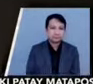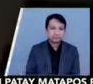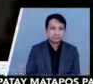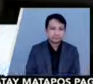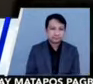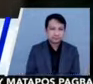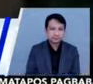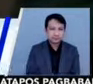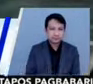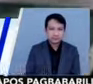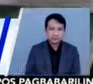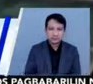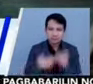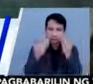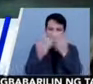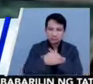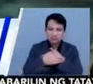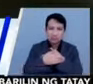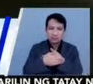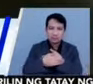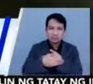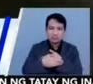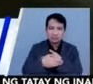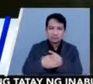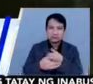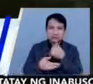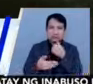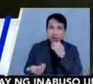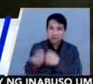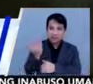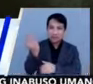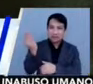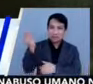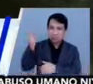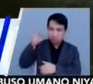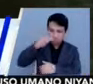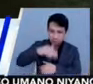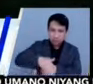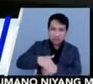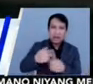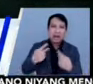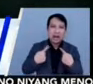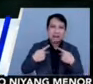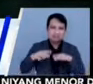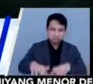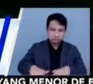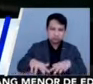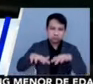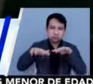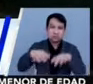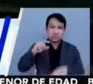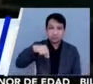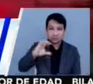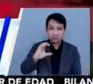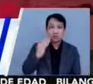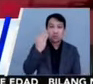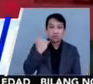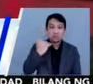Madilim pa lang hanggang pagsikat ng araw kanina. Merwisyo na ang baha sa ilang bahagi ng Quezon City dahil sa tuloy-tuloy na